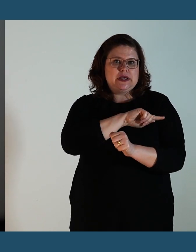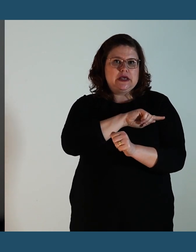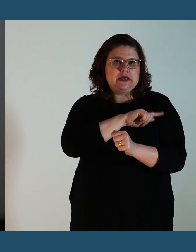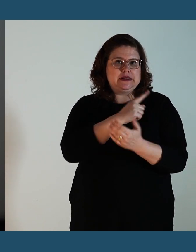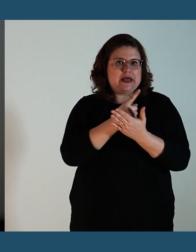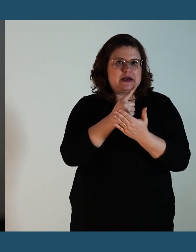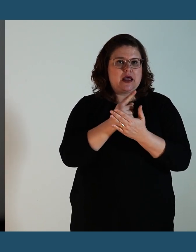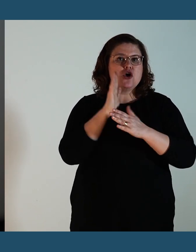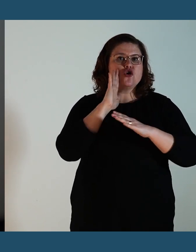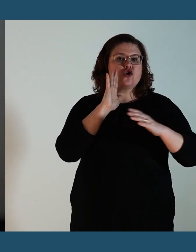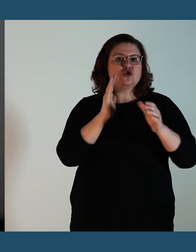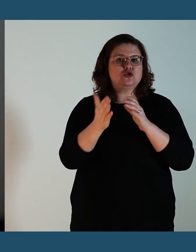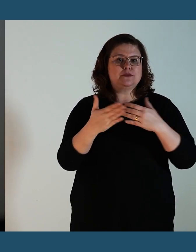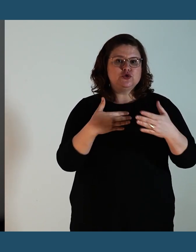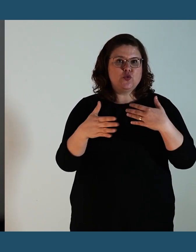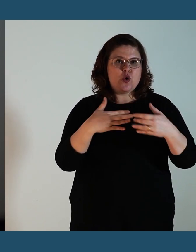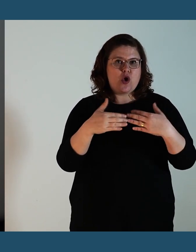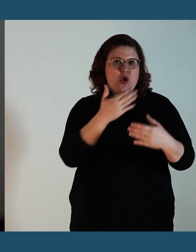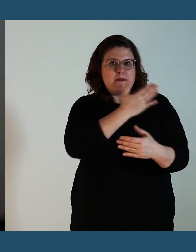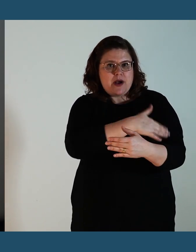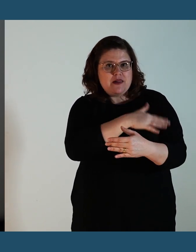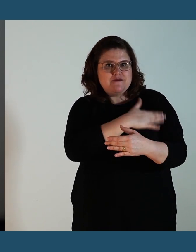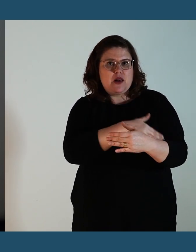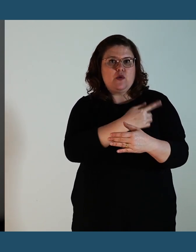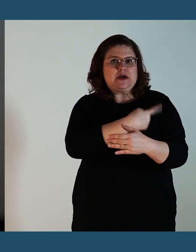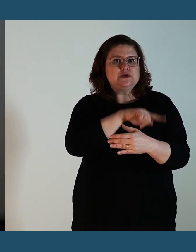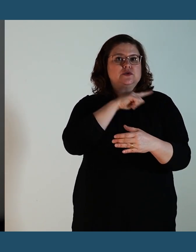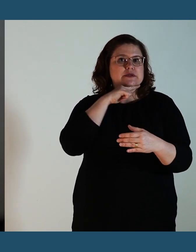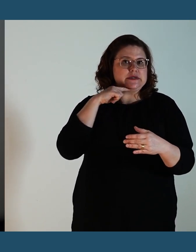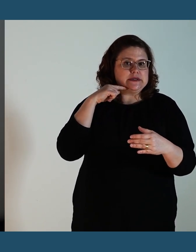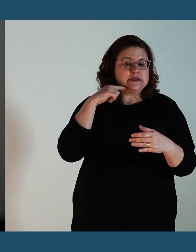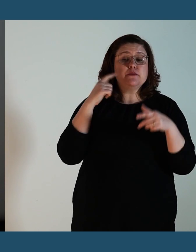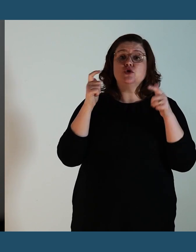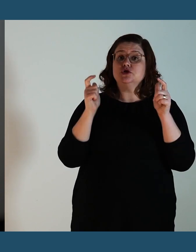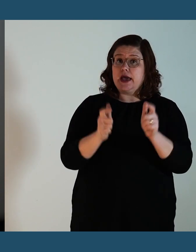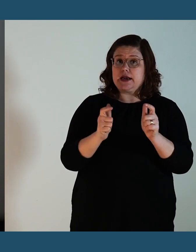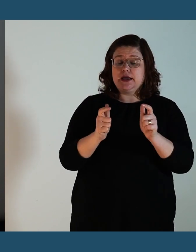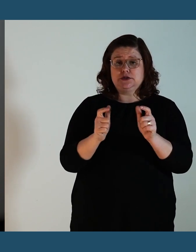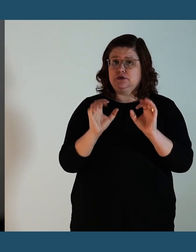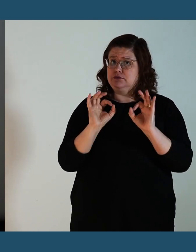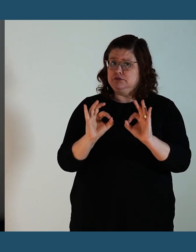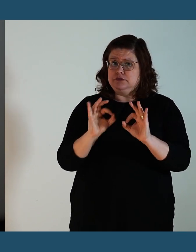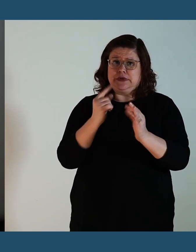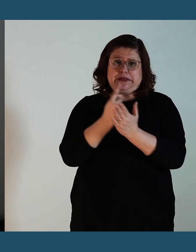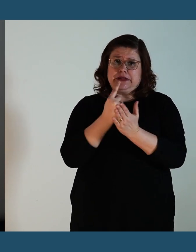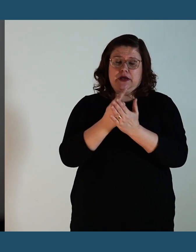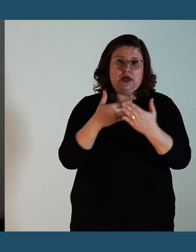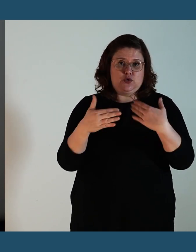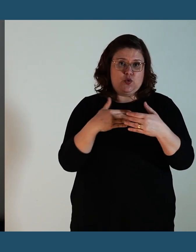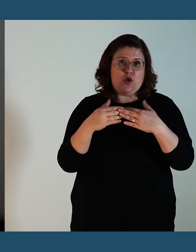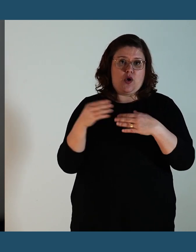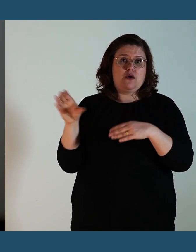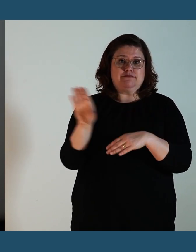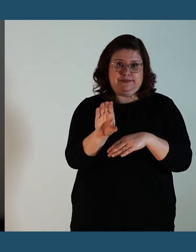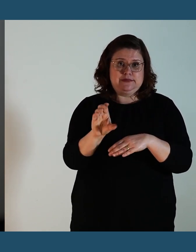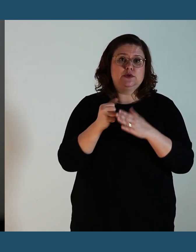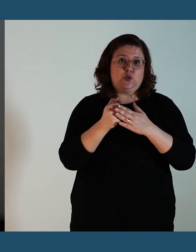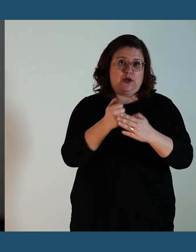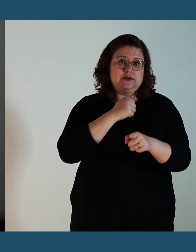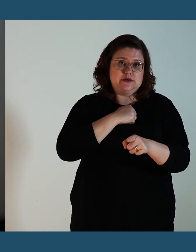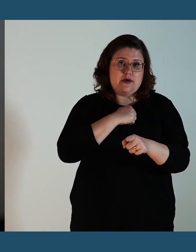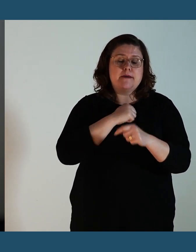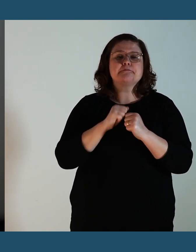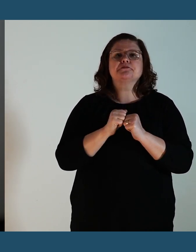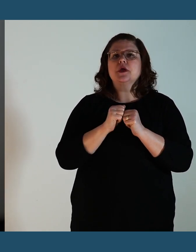resursoidaan sitä kotoutumistyötä, resursoidaan näitä järjestöjen tekemää todella korvaamatonta työtä, mutta kyllähän se on myös kyse siitä, että